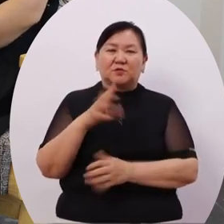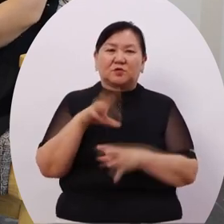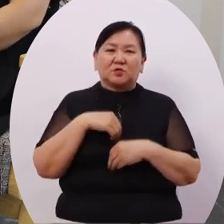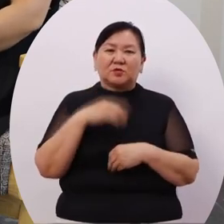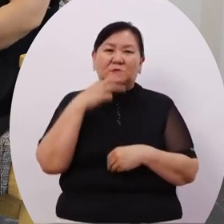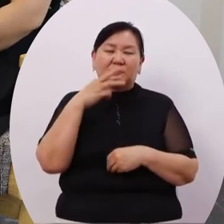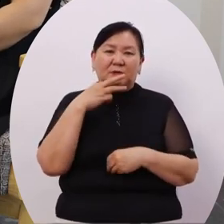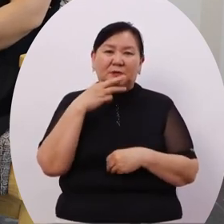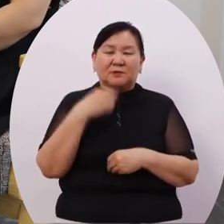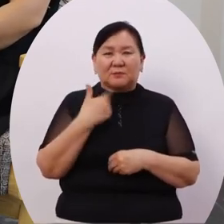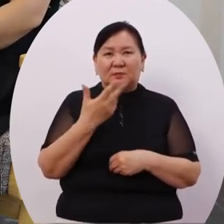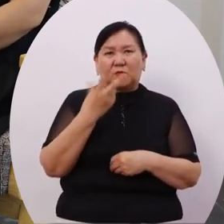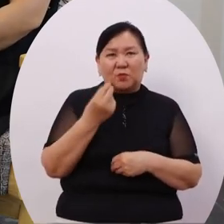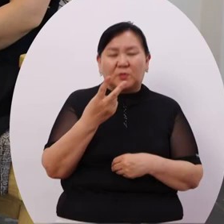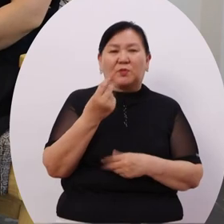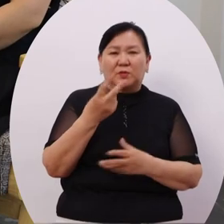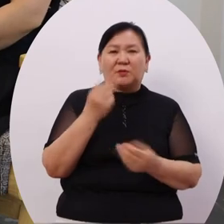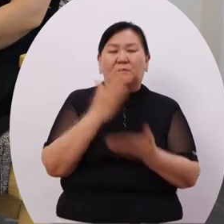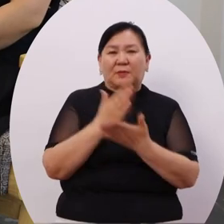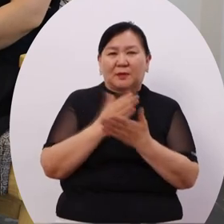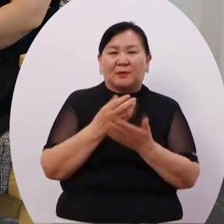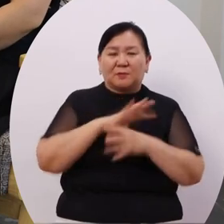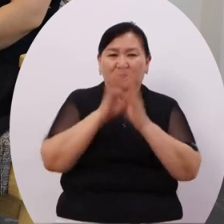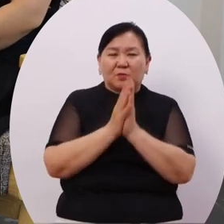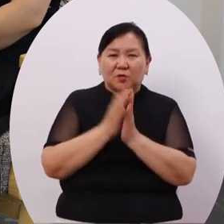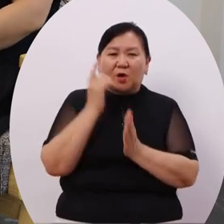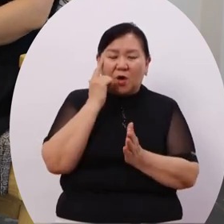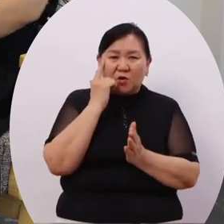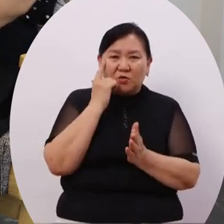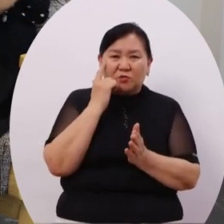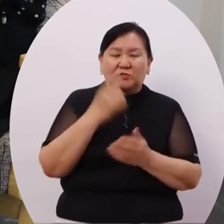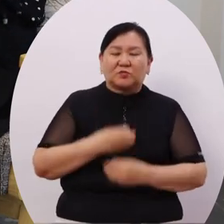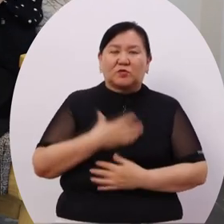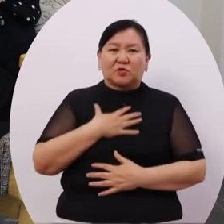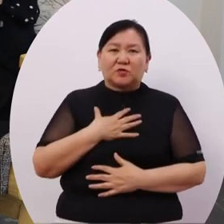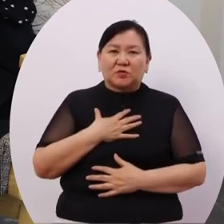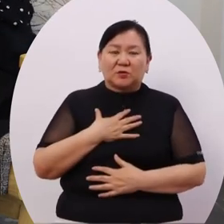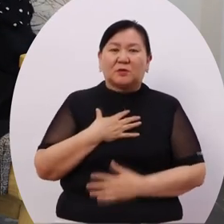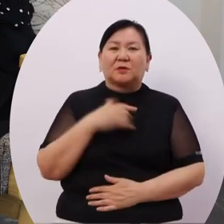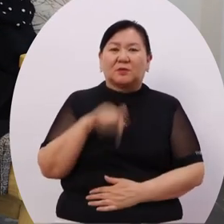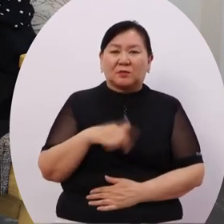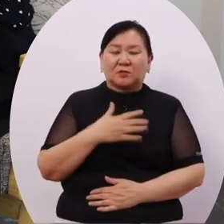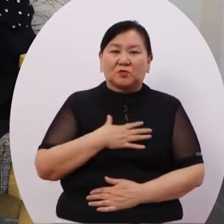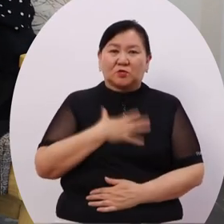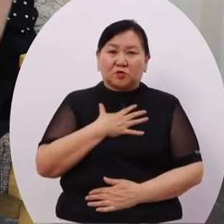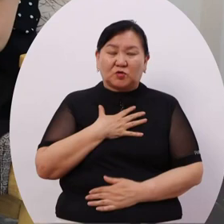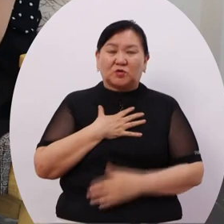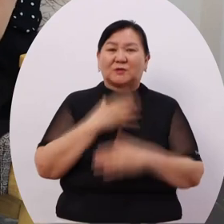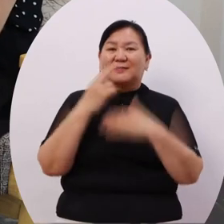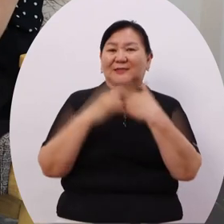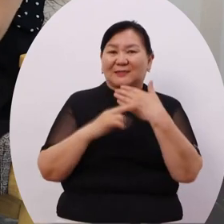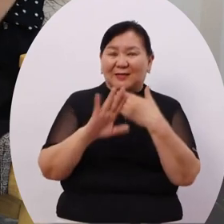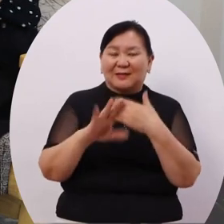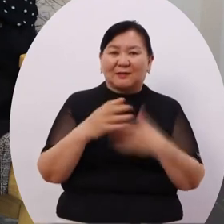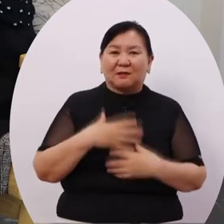байсан юм уу та одоо тэгээ үнэнгээр л байна үстэй тийм. Тийм тийм. Тэгээ юу чочсон л тоо. Гэхдээ чочхын цаана болохоор